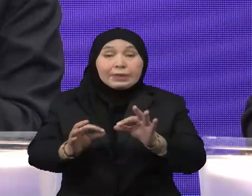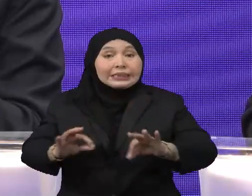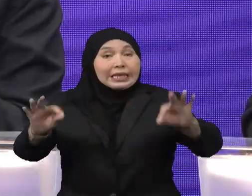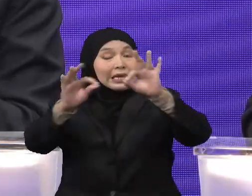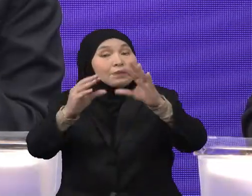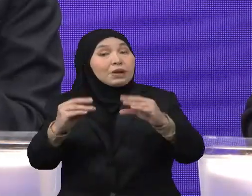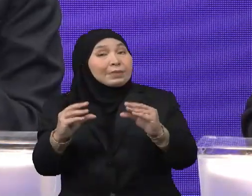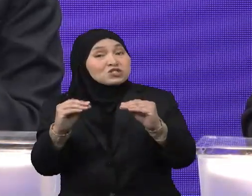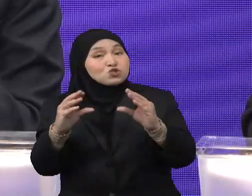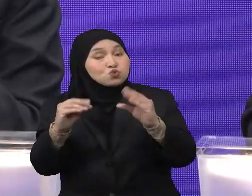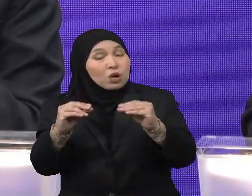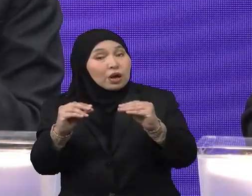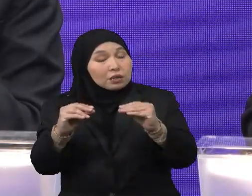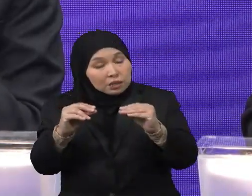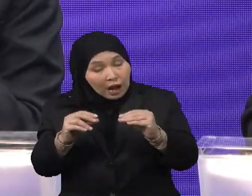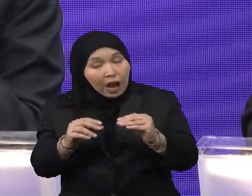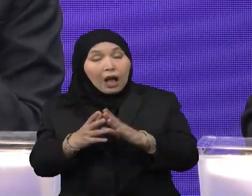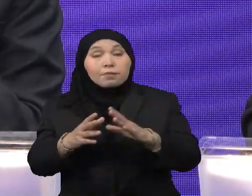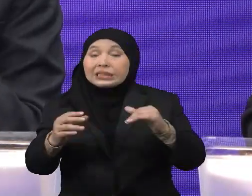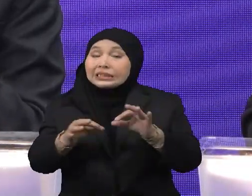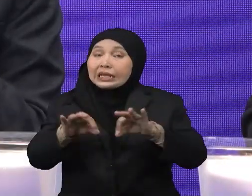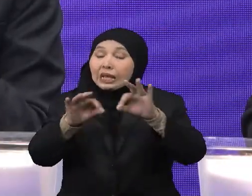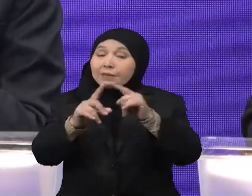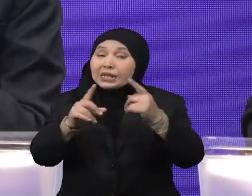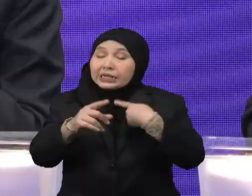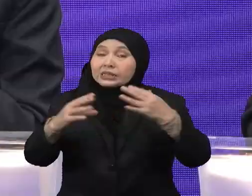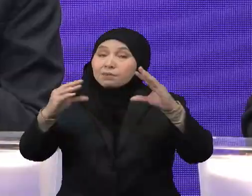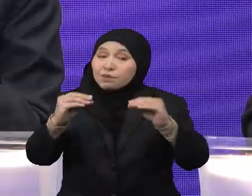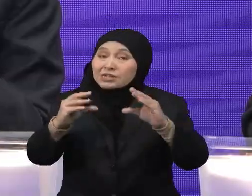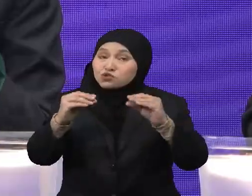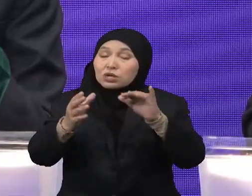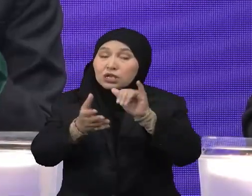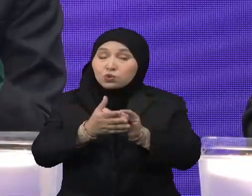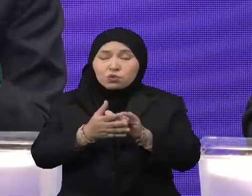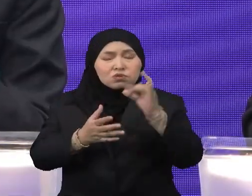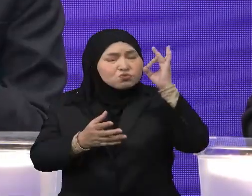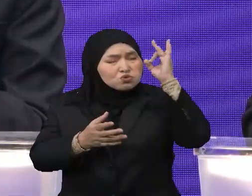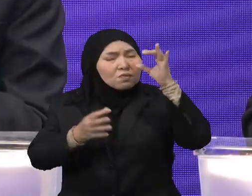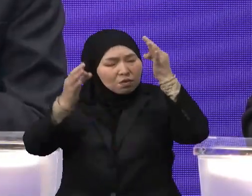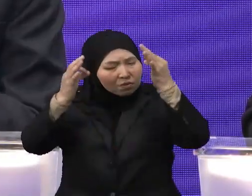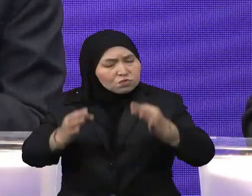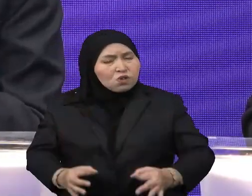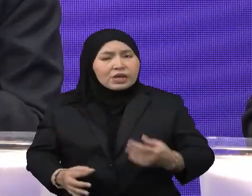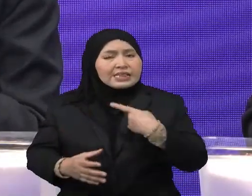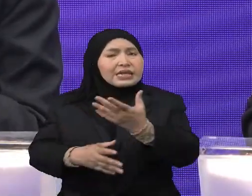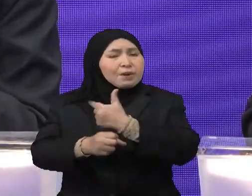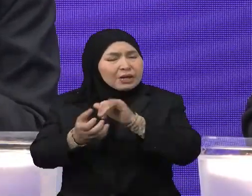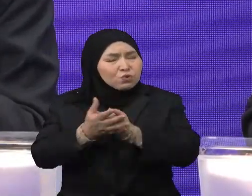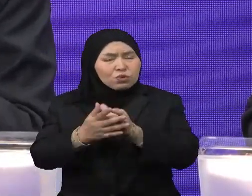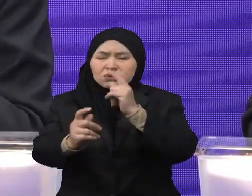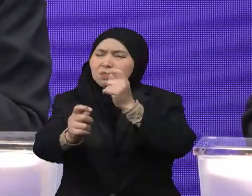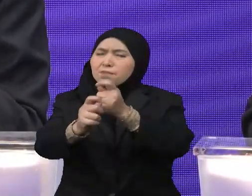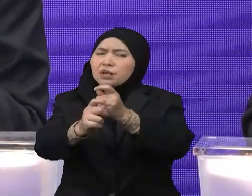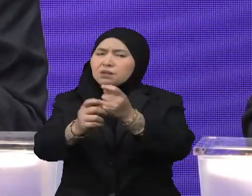kan kepentingan kita bermusyawarah masa dipilih kita bermusyawarah nih Maka insya Allah keputusan yang kita dapat itu adalah lebih tepat